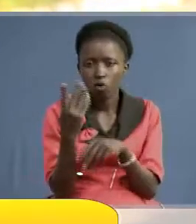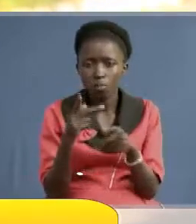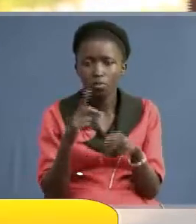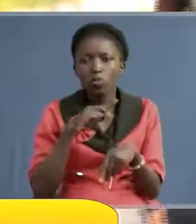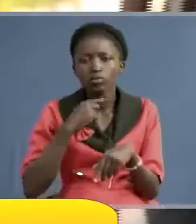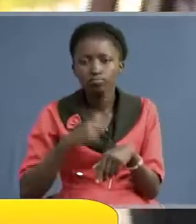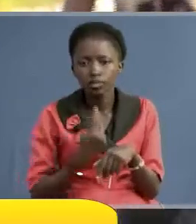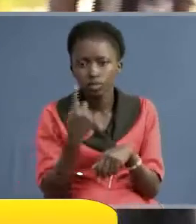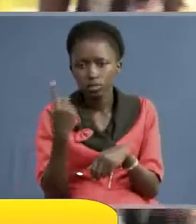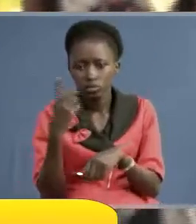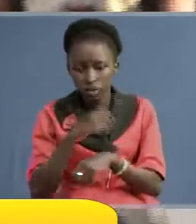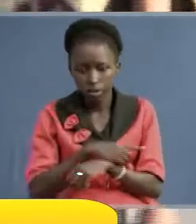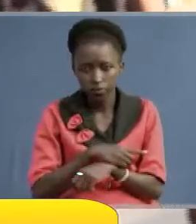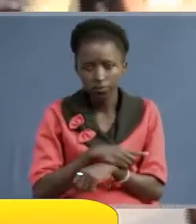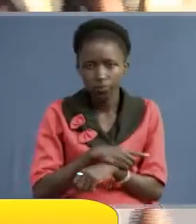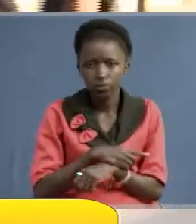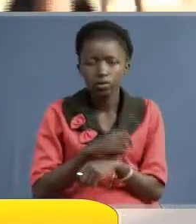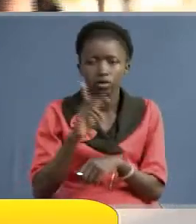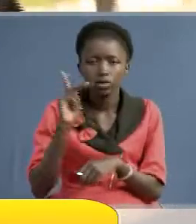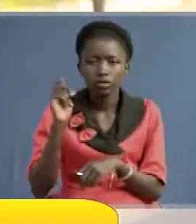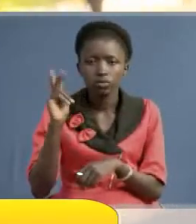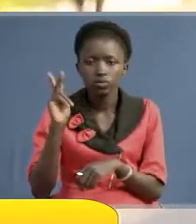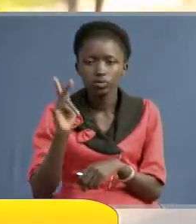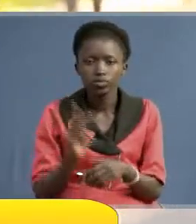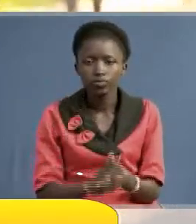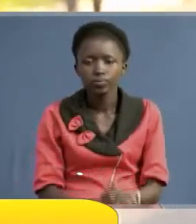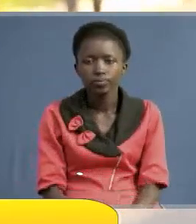watu 4 wanajitoa uhai kila siku. Njamio Kiboi, KUTV.